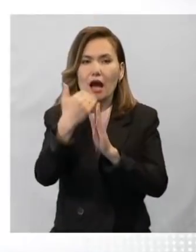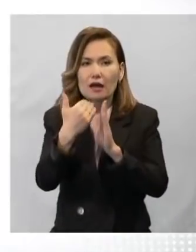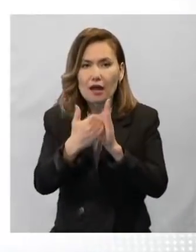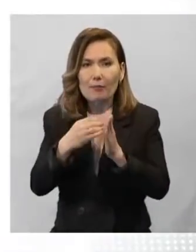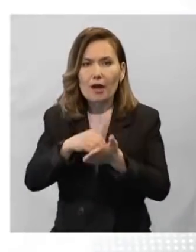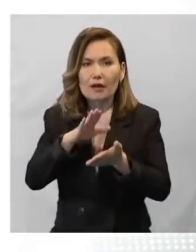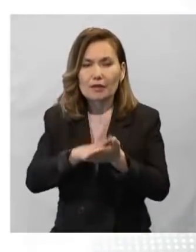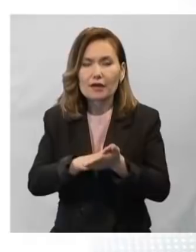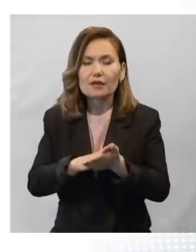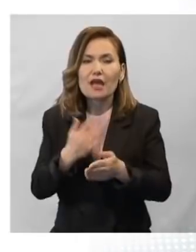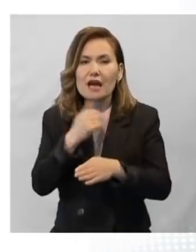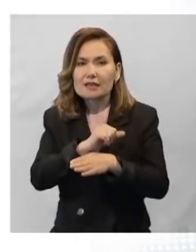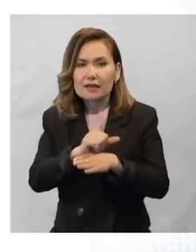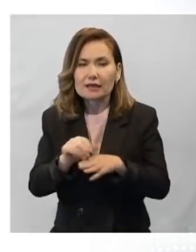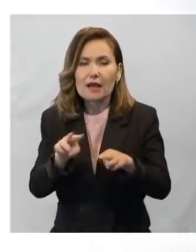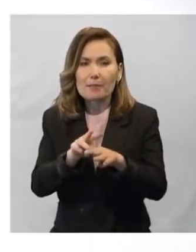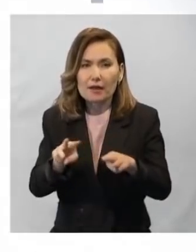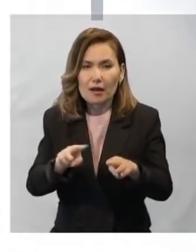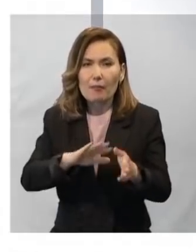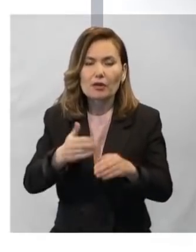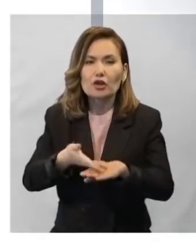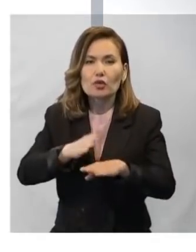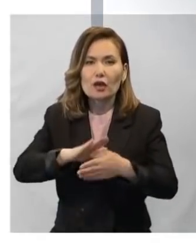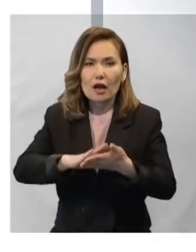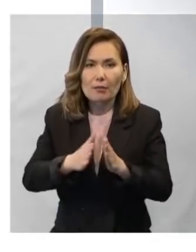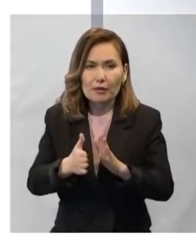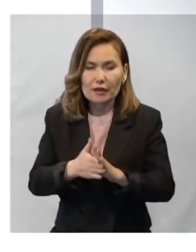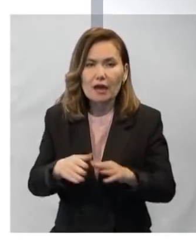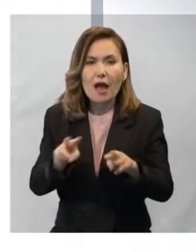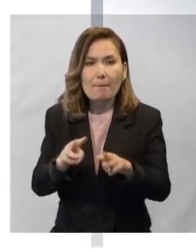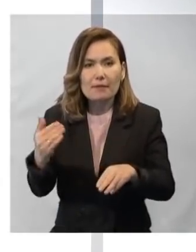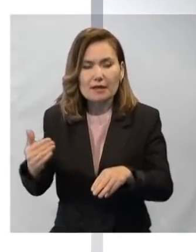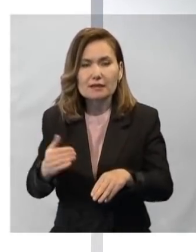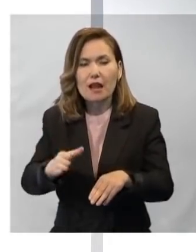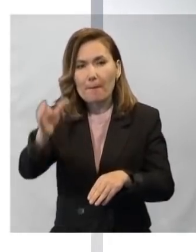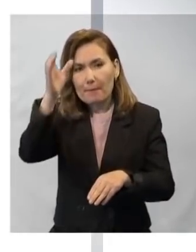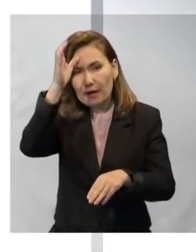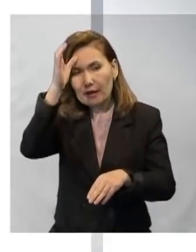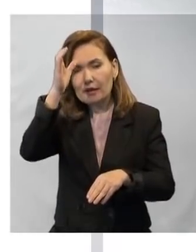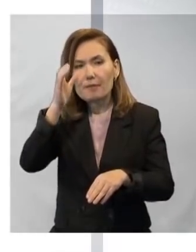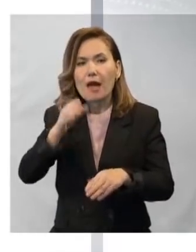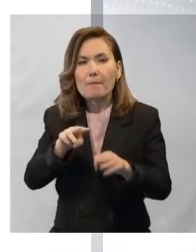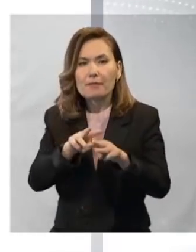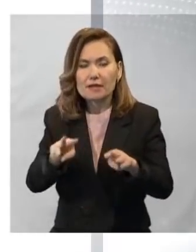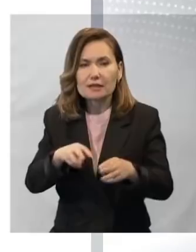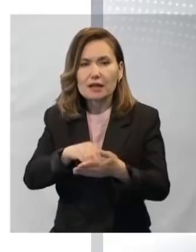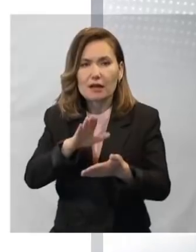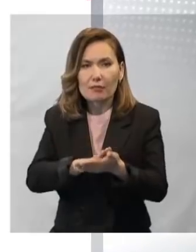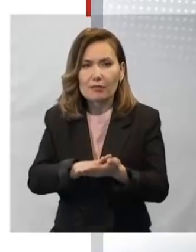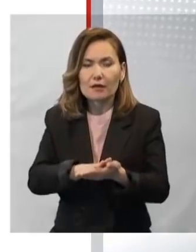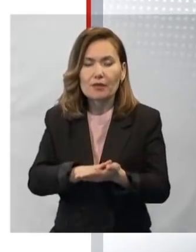алғашқы сапта сыртқы істер министрлігі, кейін төтенше жағдайлар бойынша министрлік пен білім және ғылым министрлігі